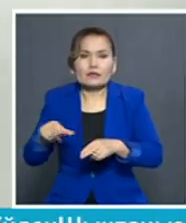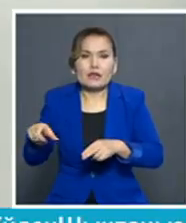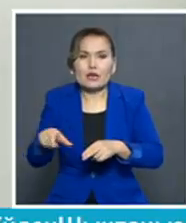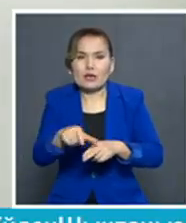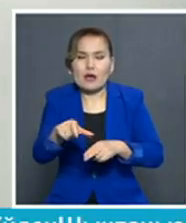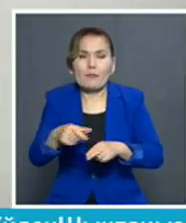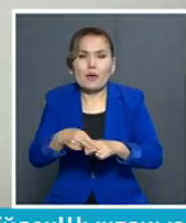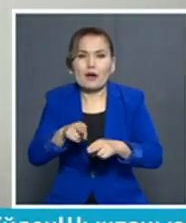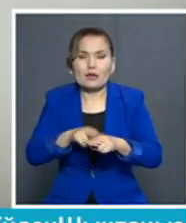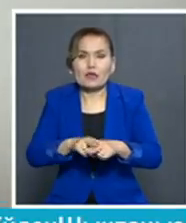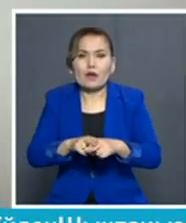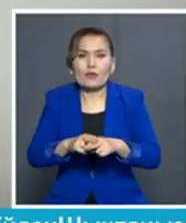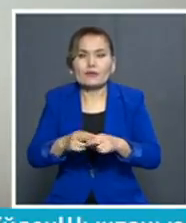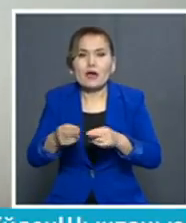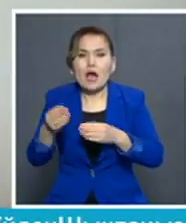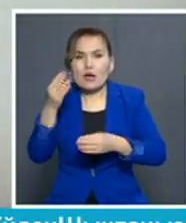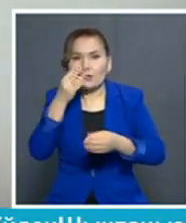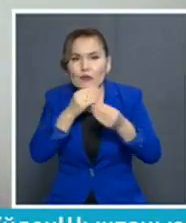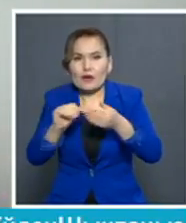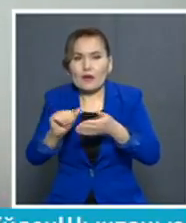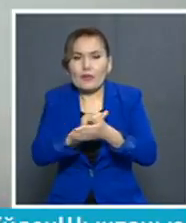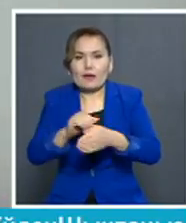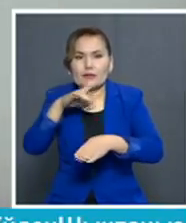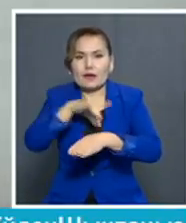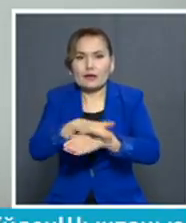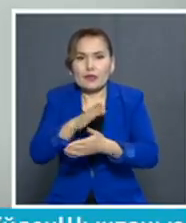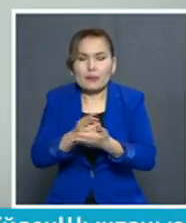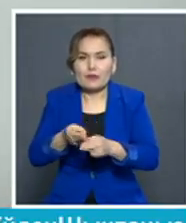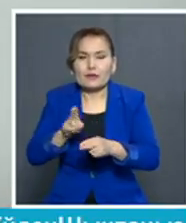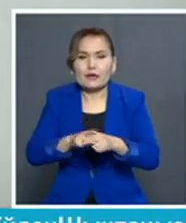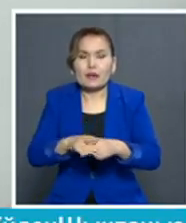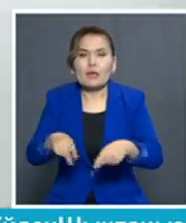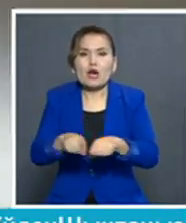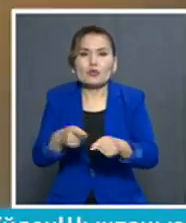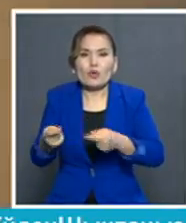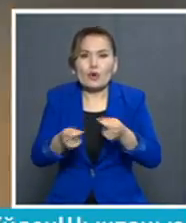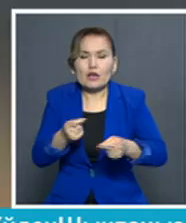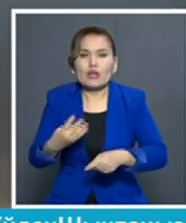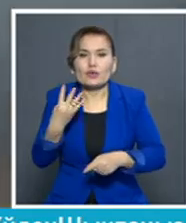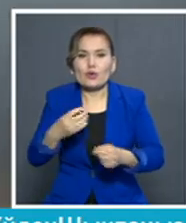көлік жүргізушінің жолын кесті. Онымен бірге фармацевтикалық компанияның өкілі мен